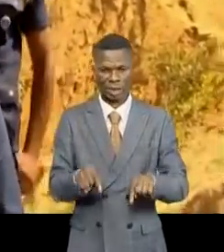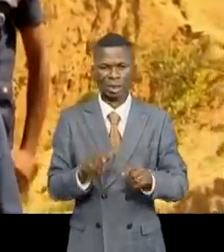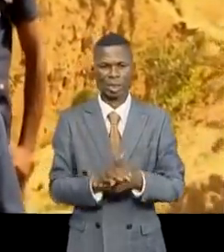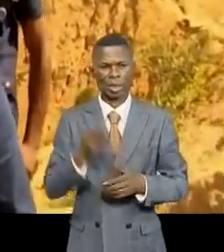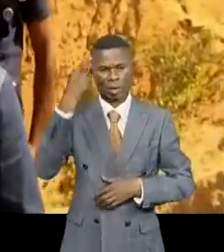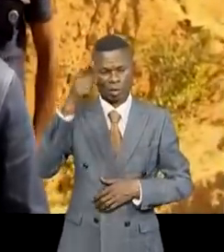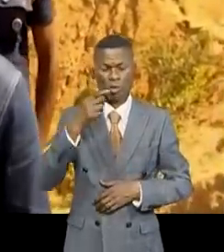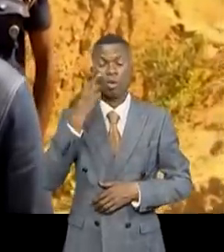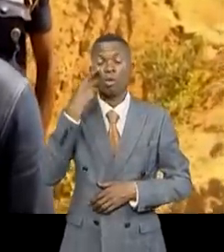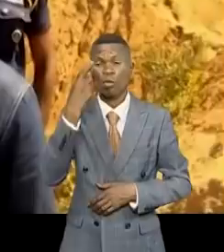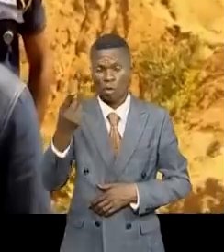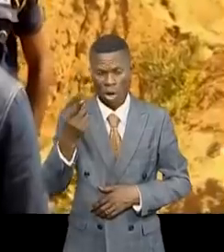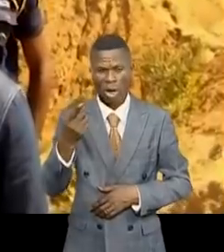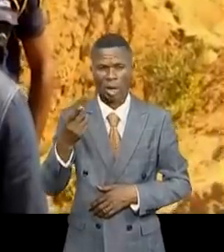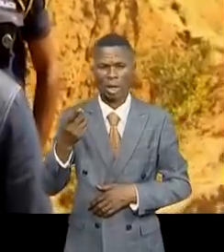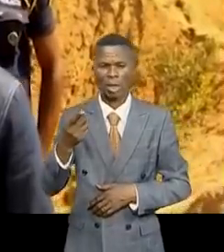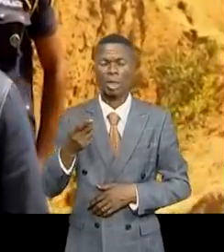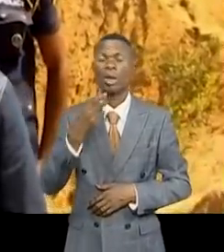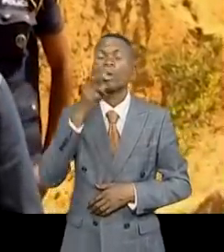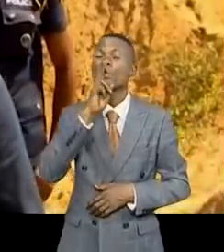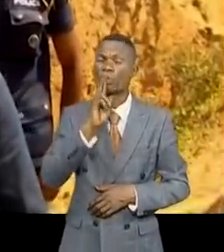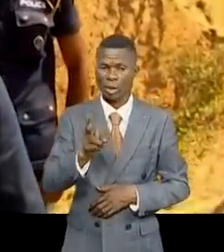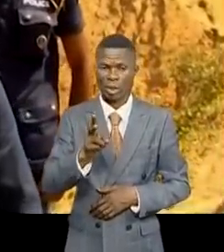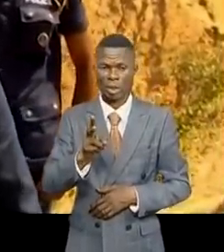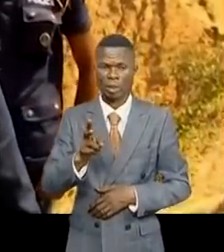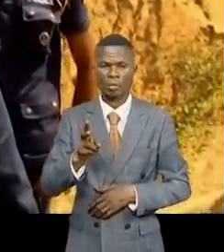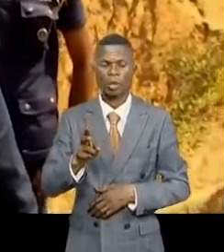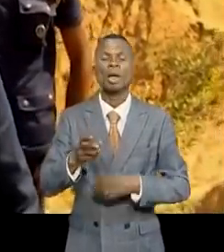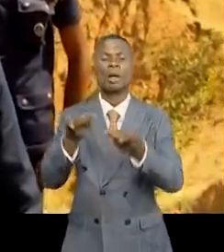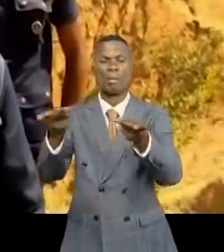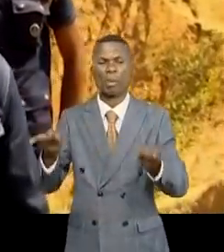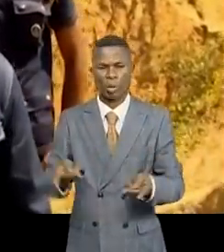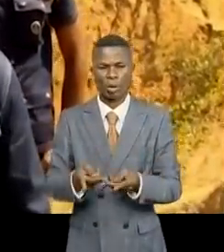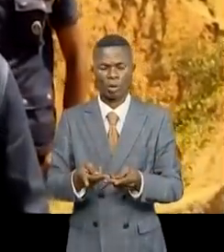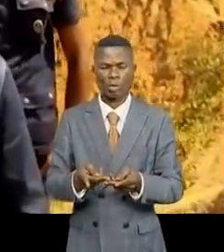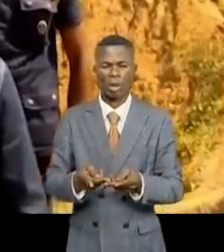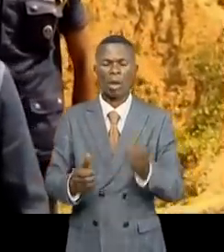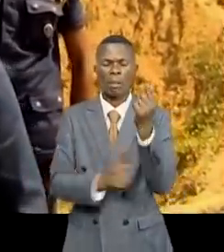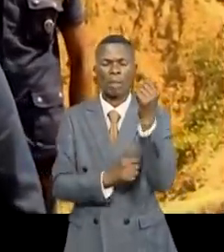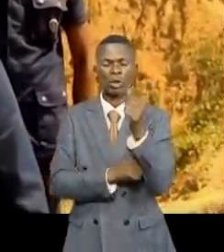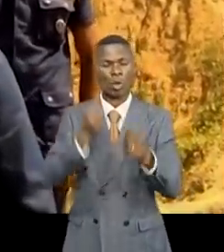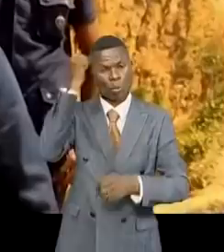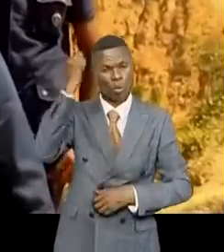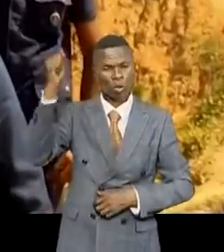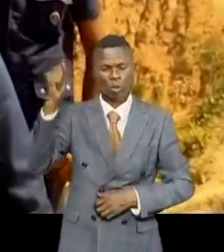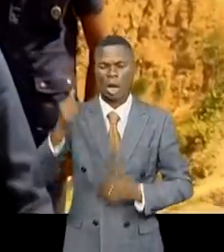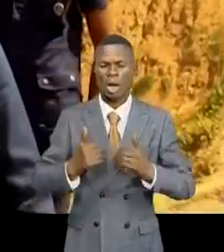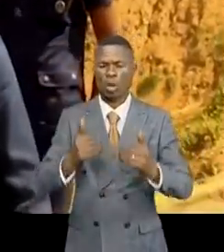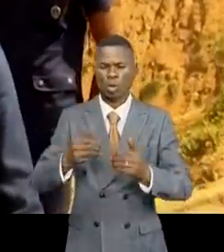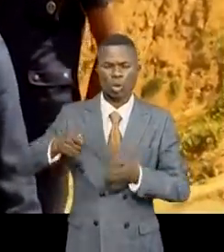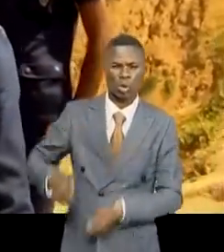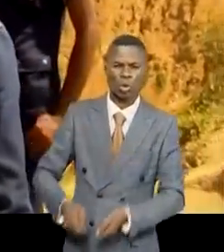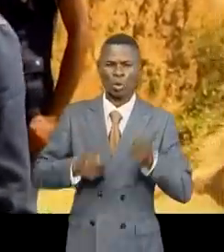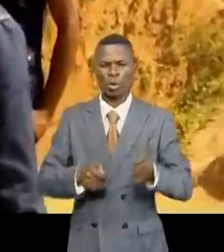pour vérifier, voir si réellement il y a quelques poches de résistance qui continuent à exploiter